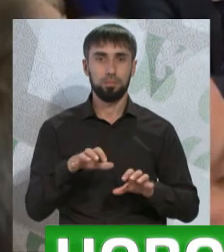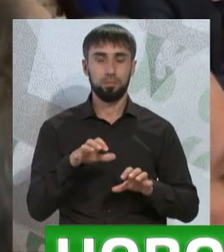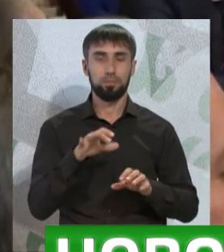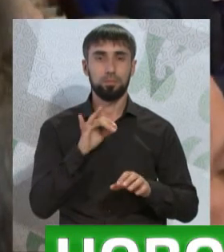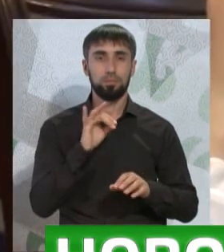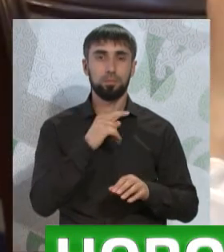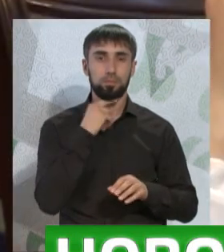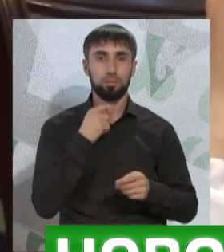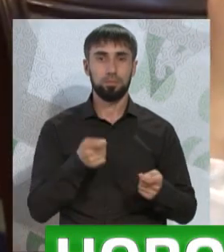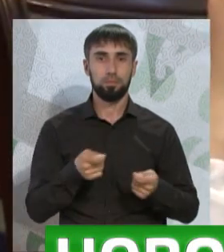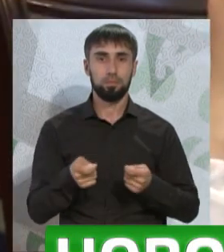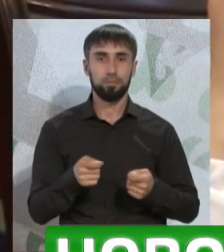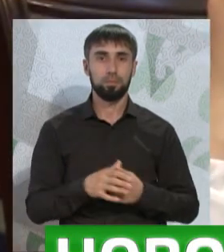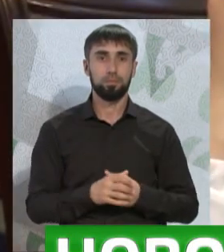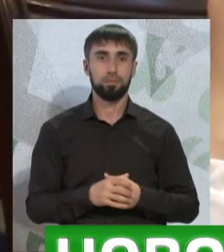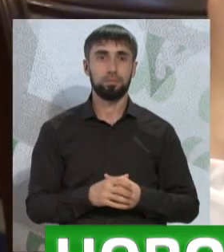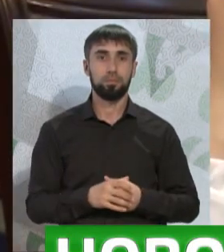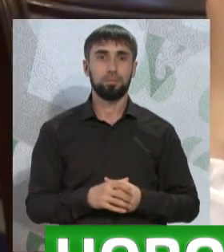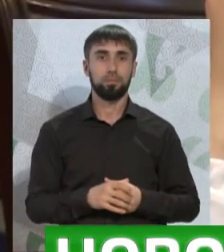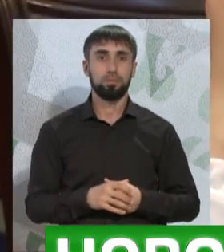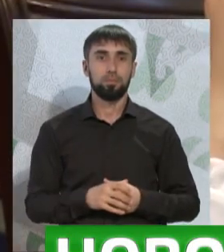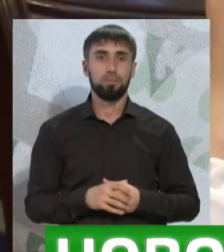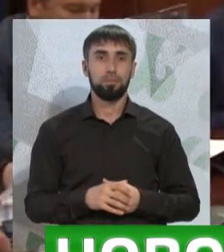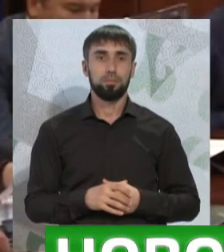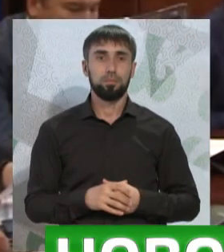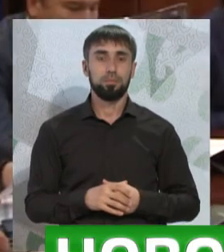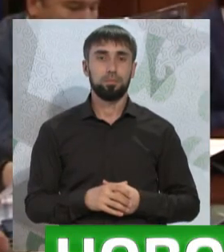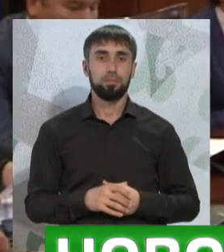ингушского правительства. Хава Султыгова, Хусен Гагиев, Ахмед Парчиев, Новости 24.